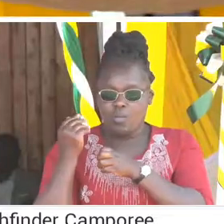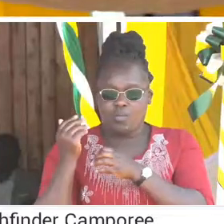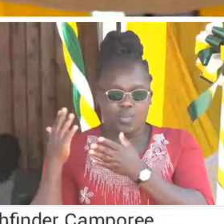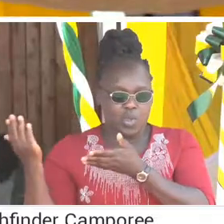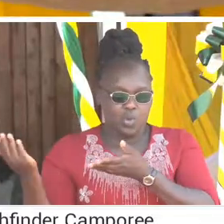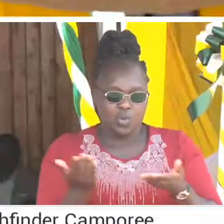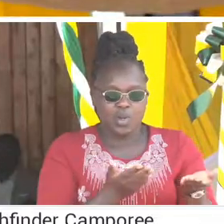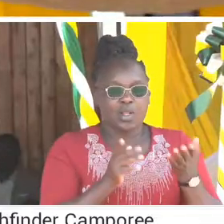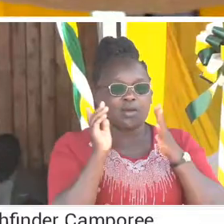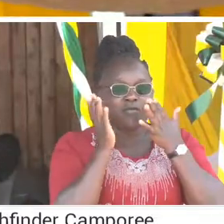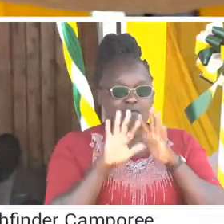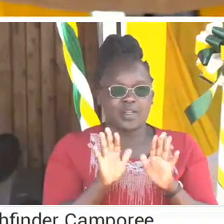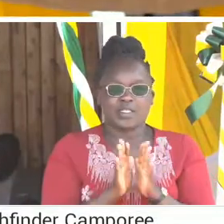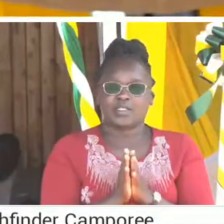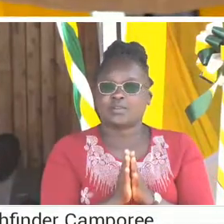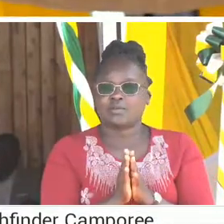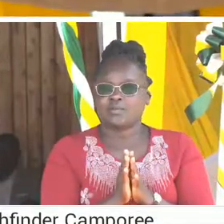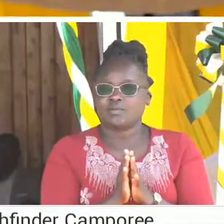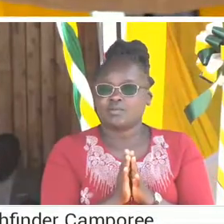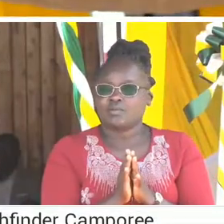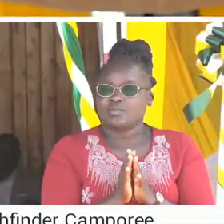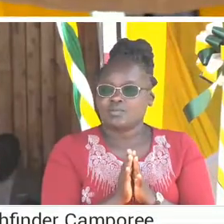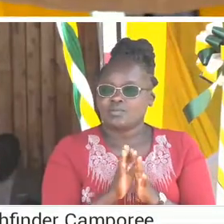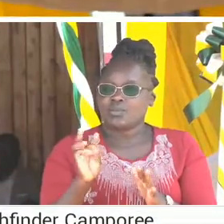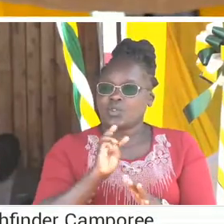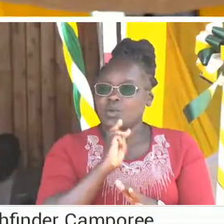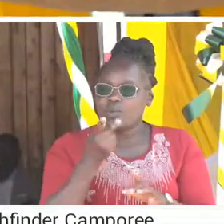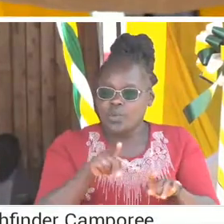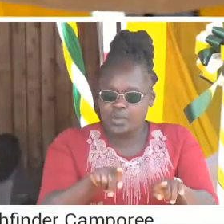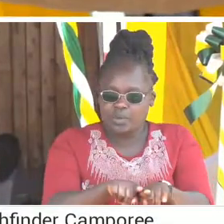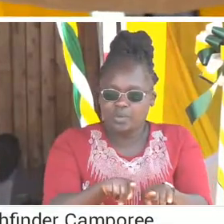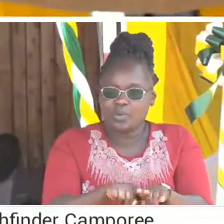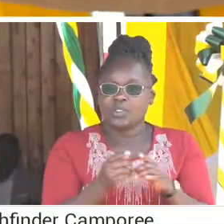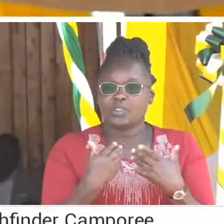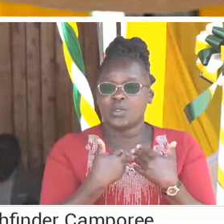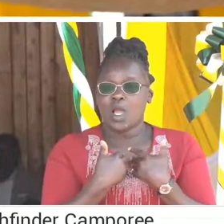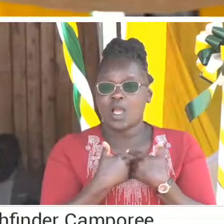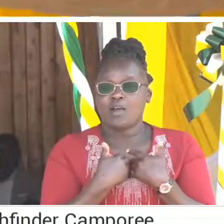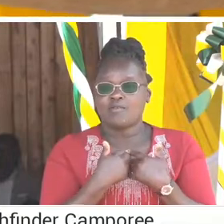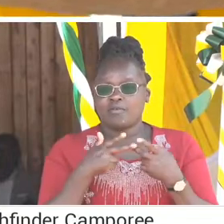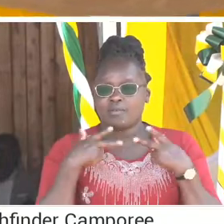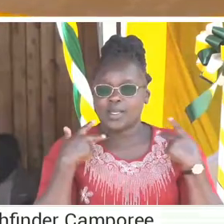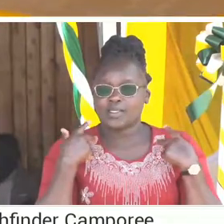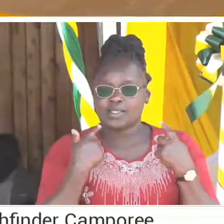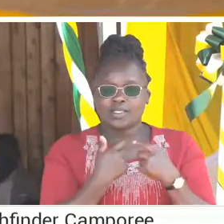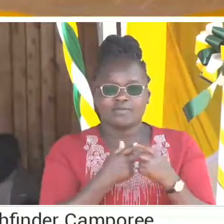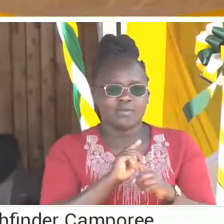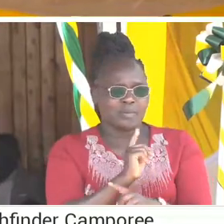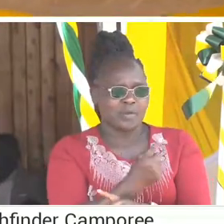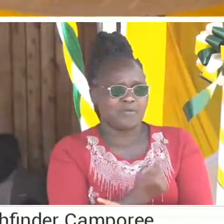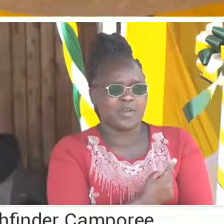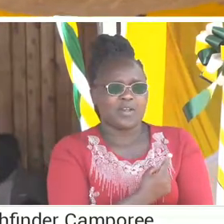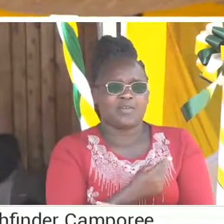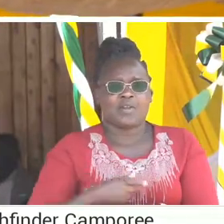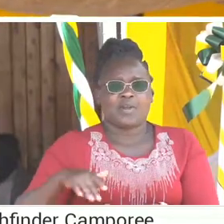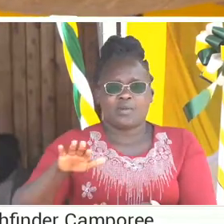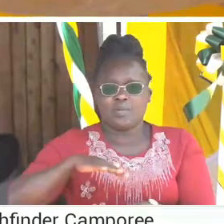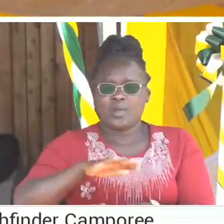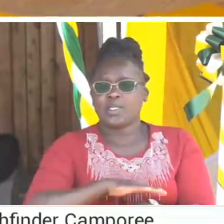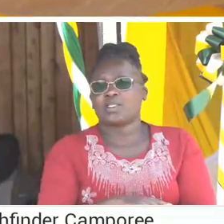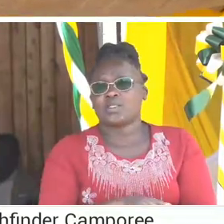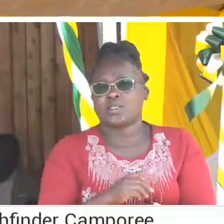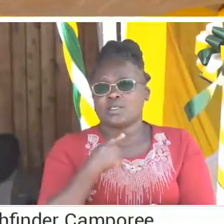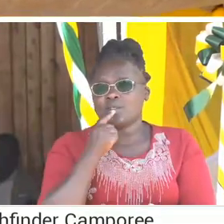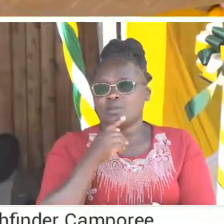vile vile tuko na wachungaji kutoka maeneo mengine kando na field yetu. Wachungaji wetu wote